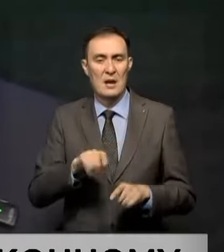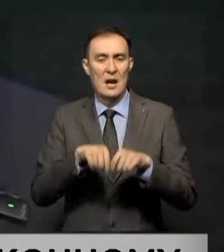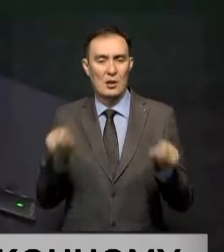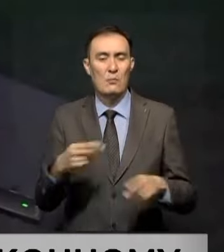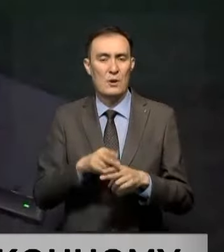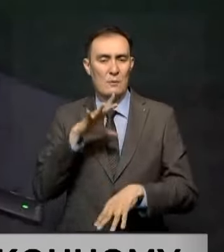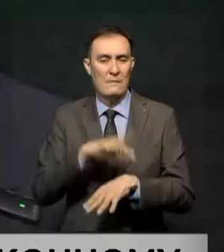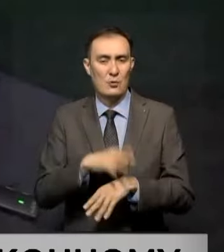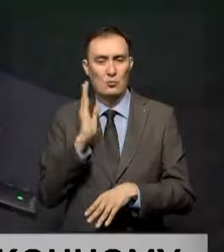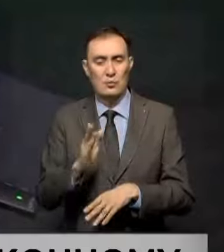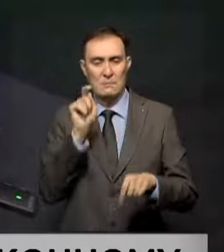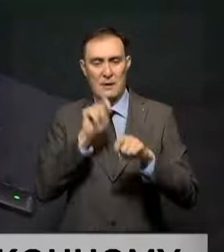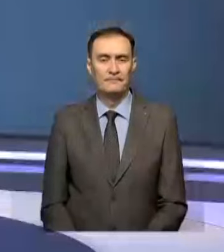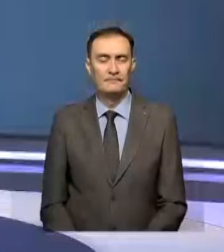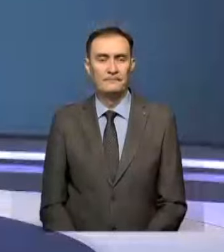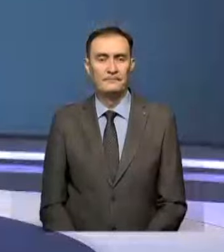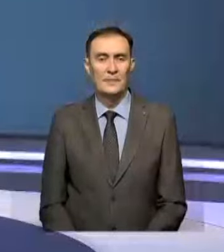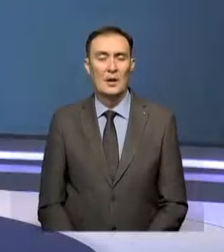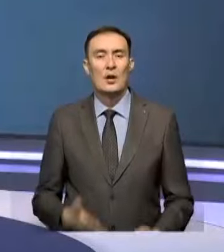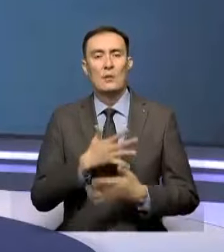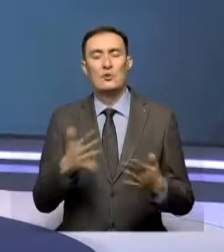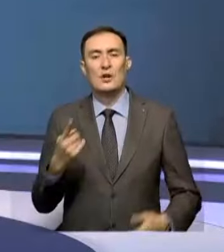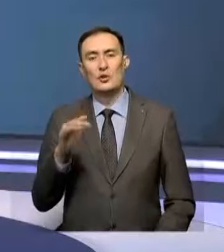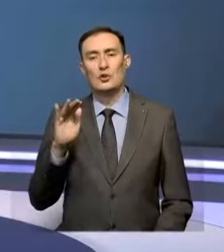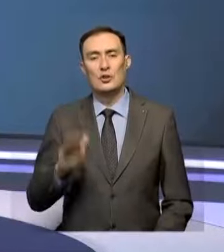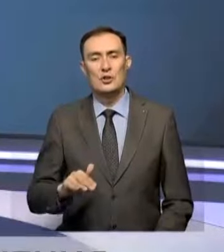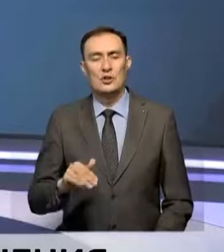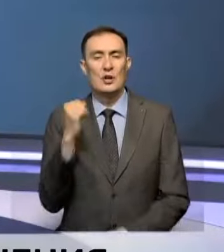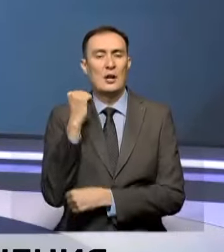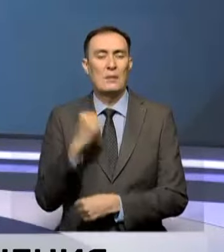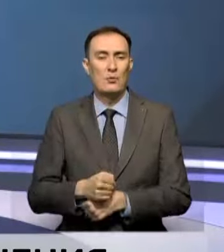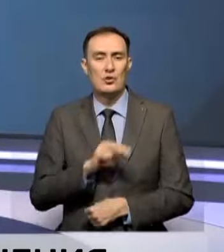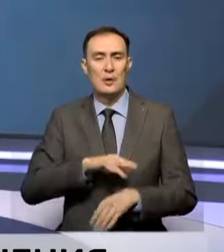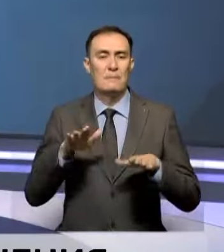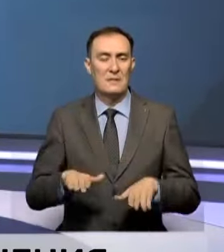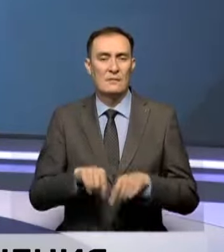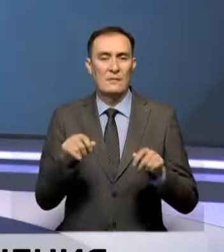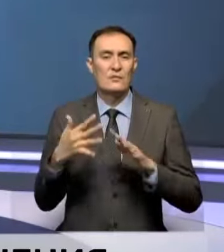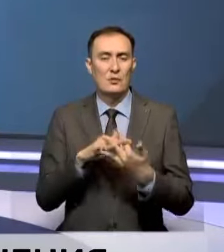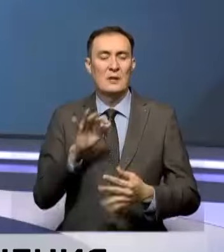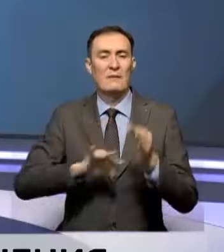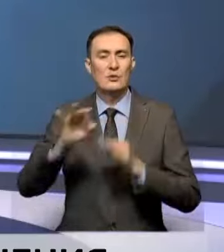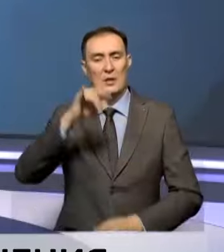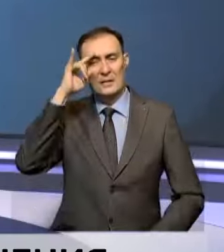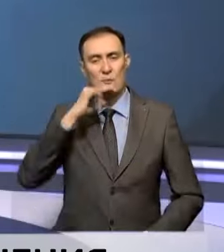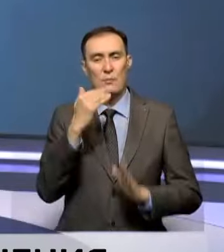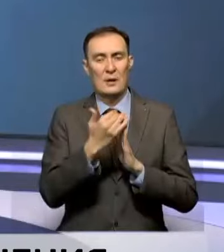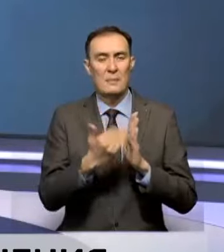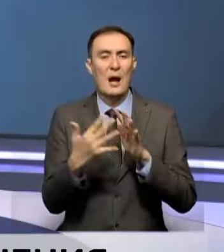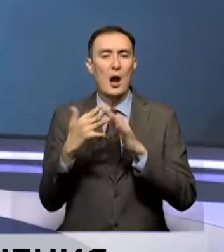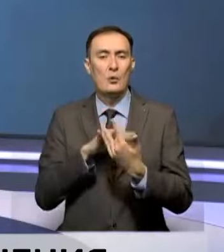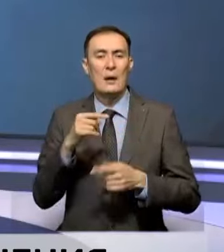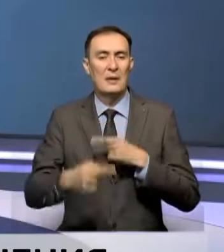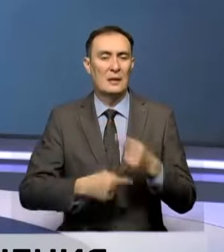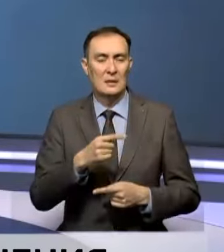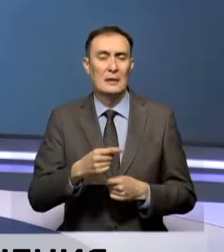данному факту проверку. Более 1000 рабочих мест создадут в селах на востоке Казахстана по программе